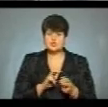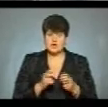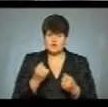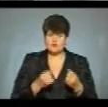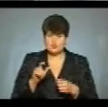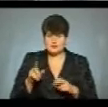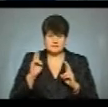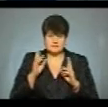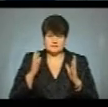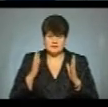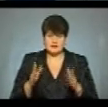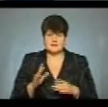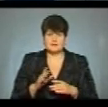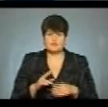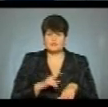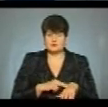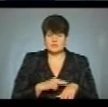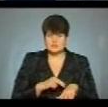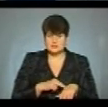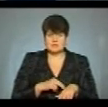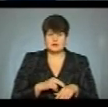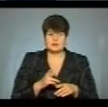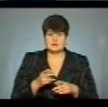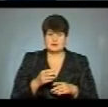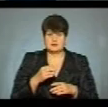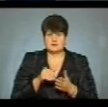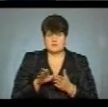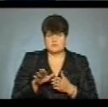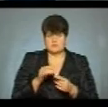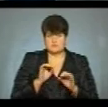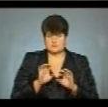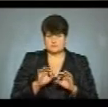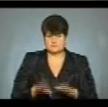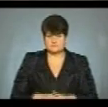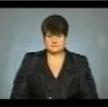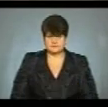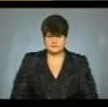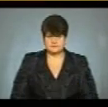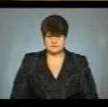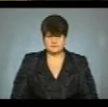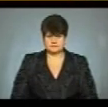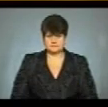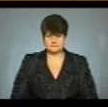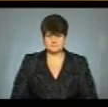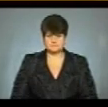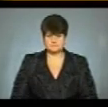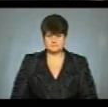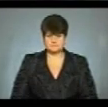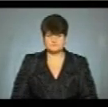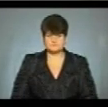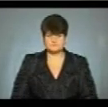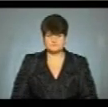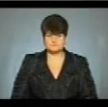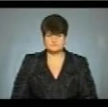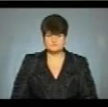обмежувач, невідомо. Речниця патрульної поліції Катерина Басалига відмовилася коментувати. Світлана Лазорик, Оксана Галіяш. Новини